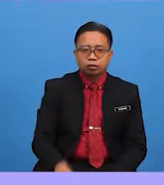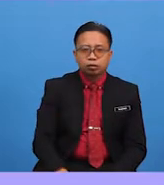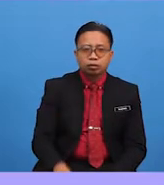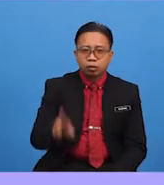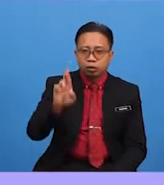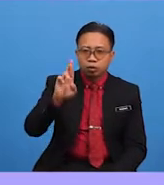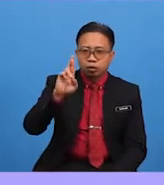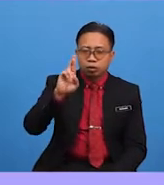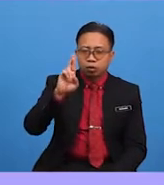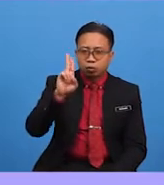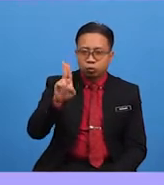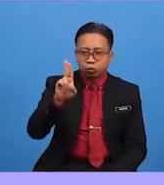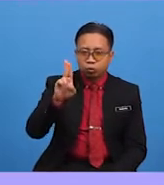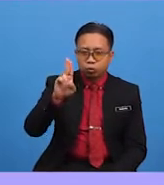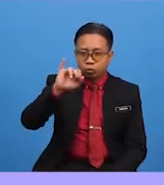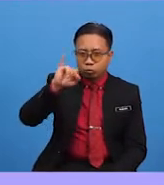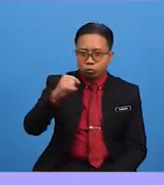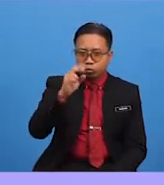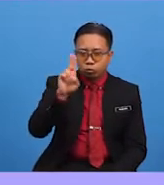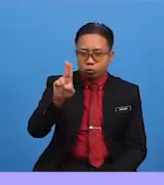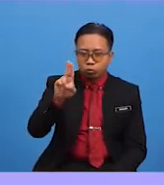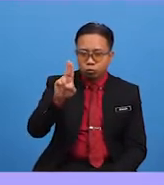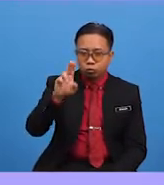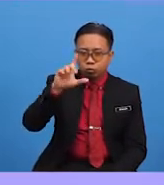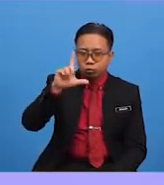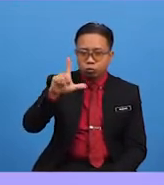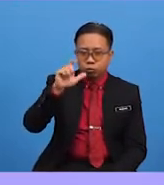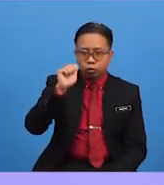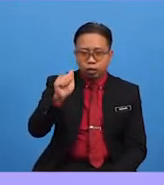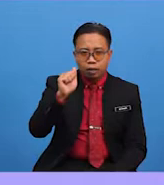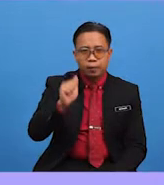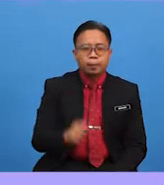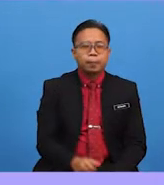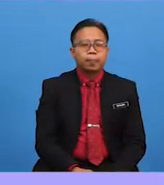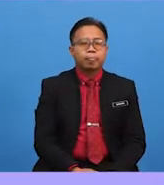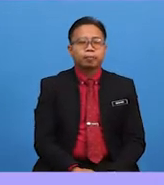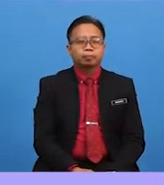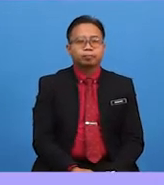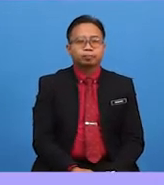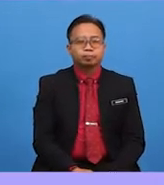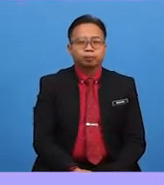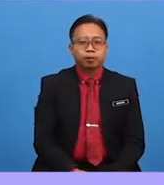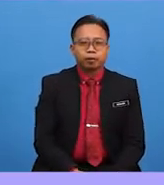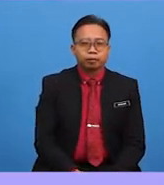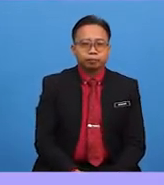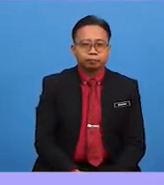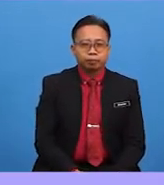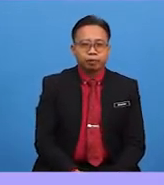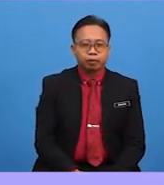ju, la. Tih, ru, ju,